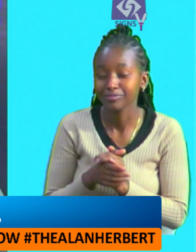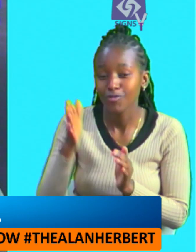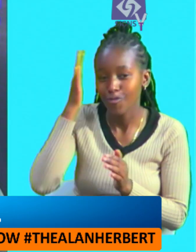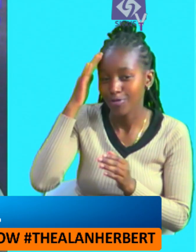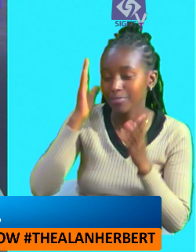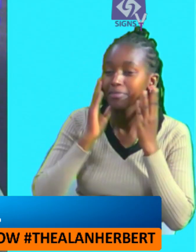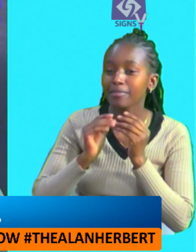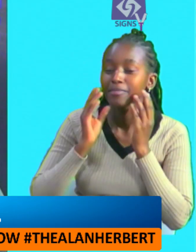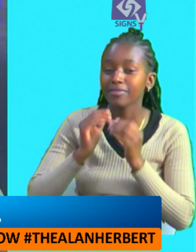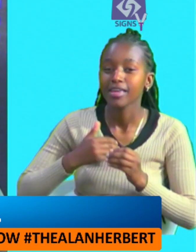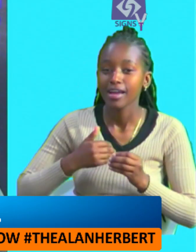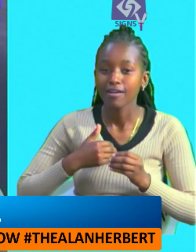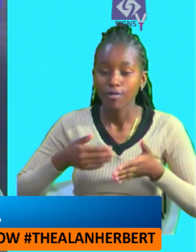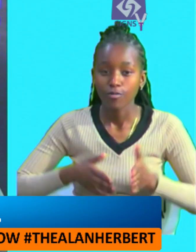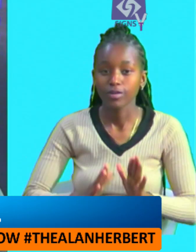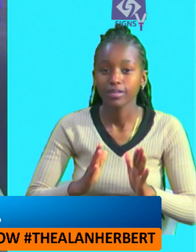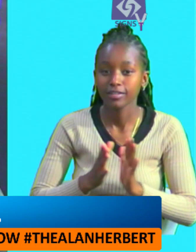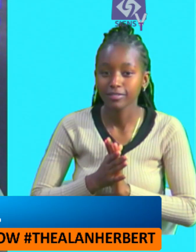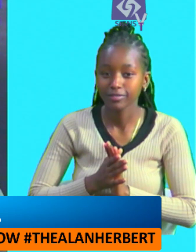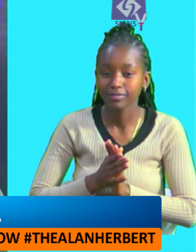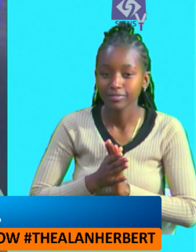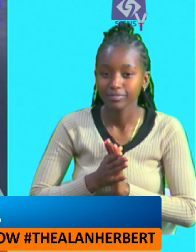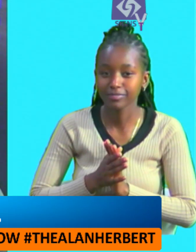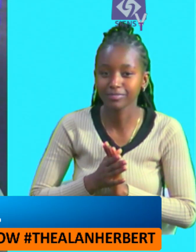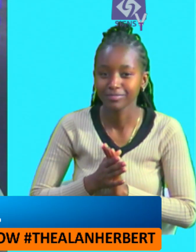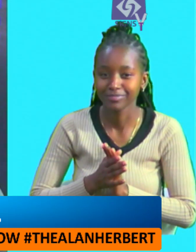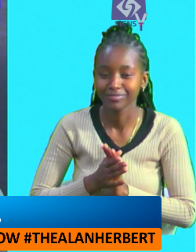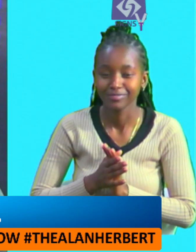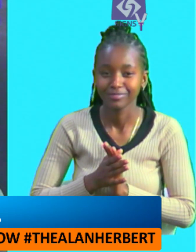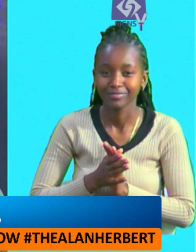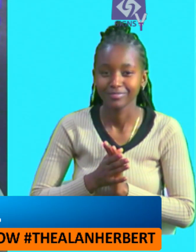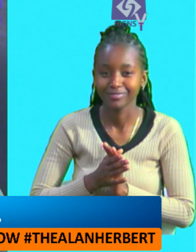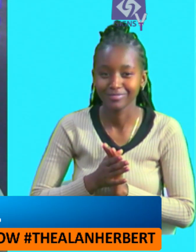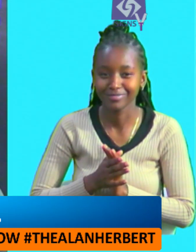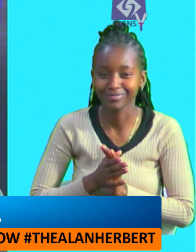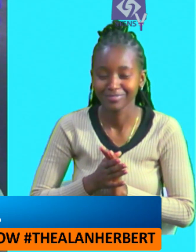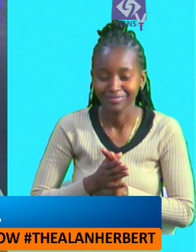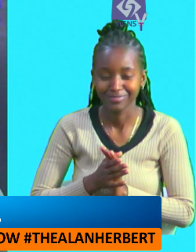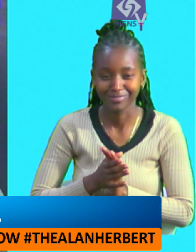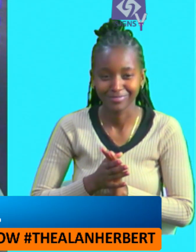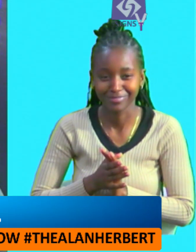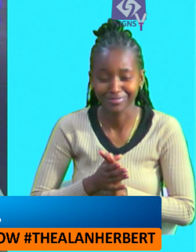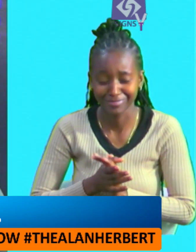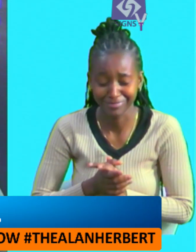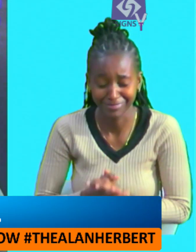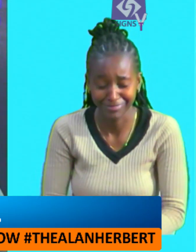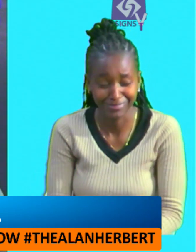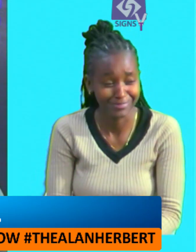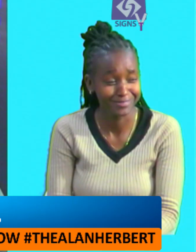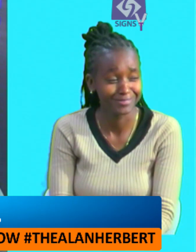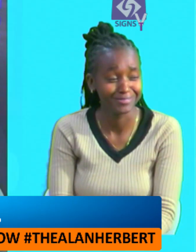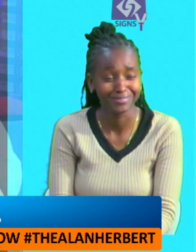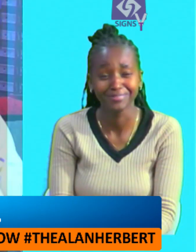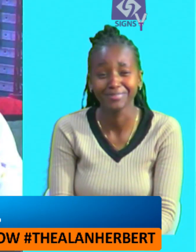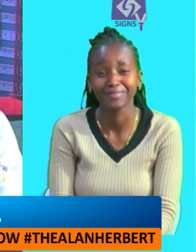me dress like your age. Hey, she's like nafurahianga sana because najua hakuna mtu akuniambia sijui